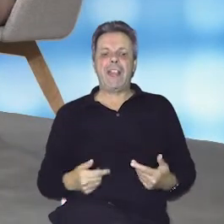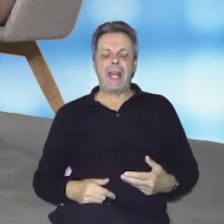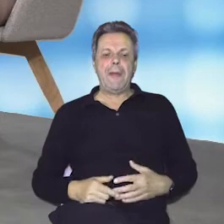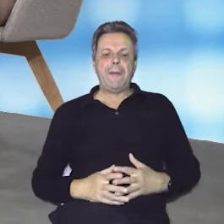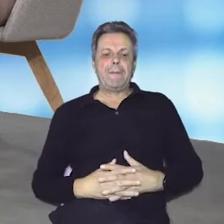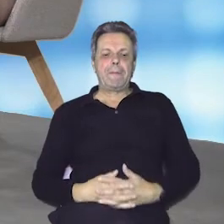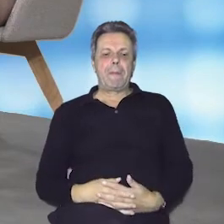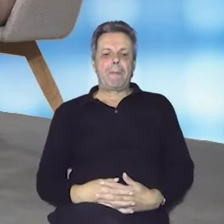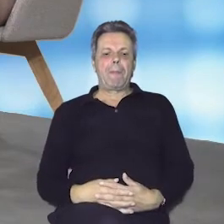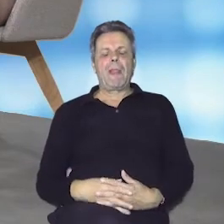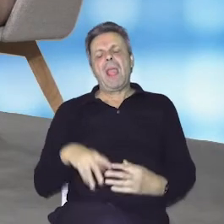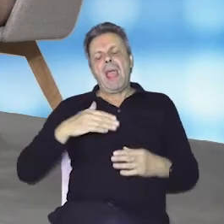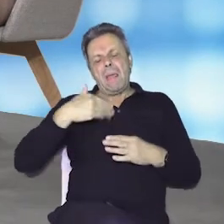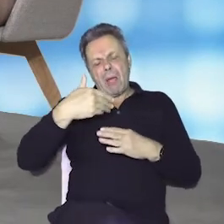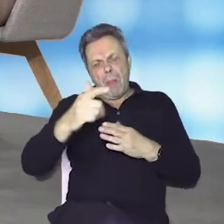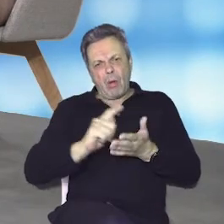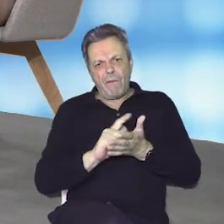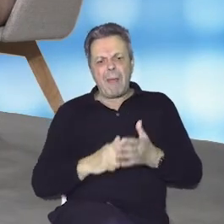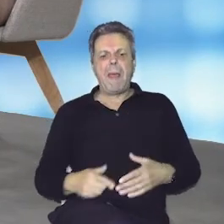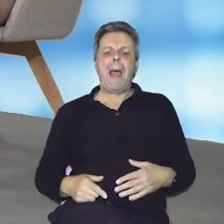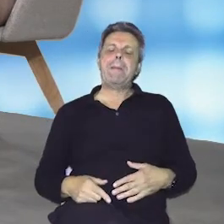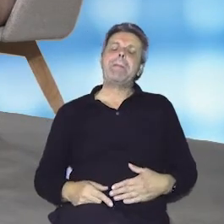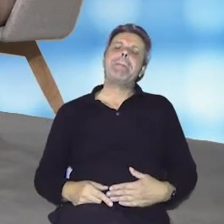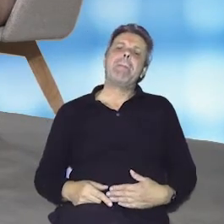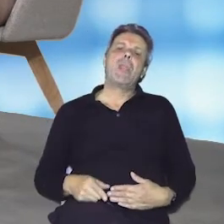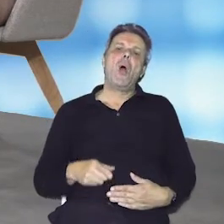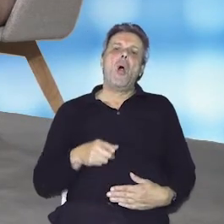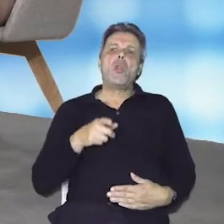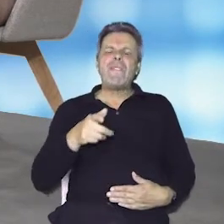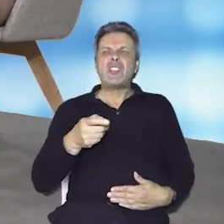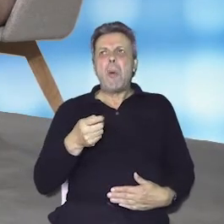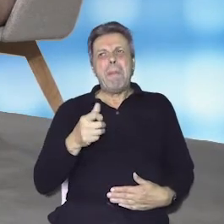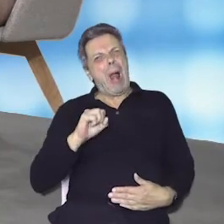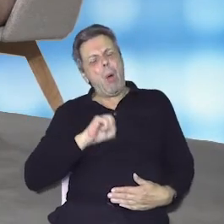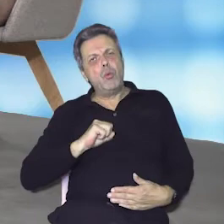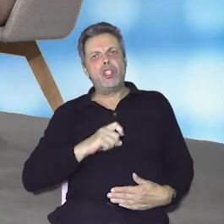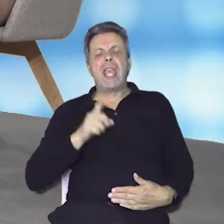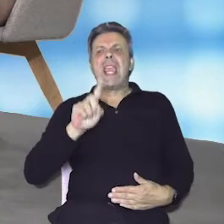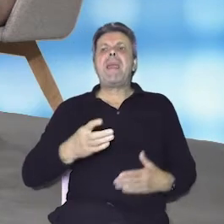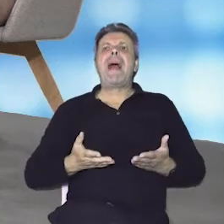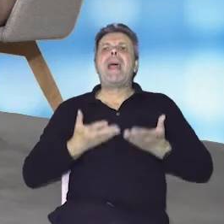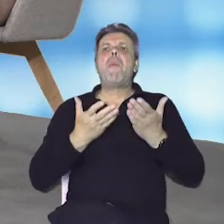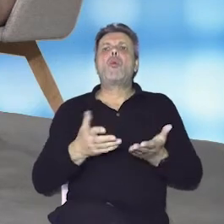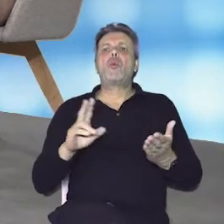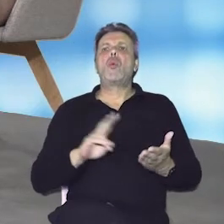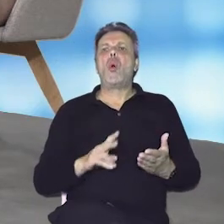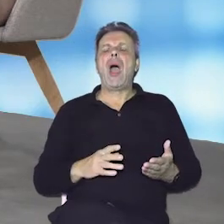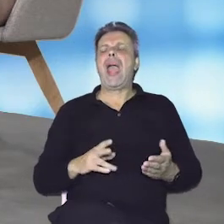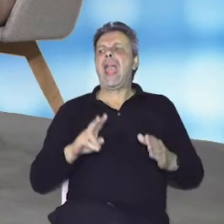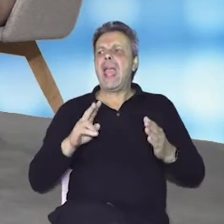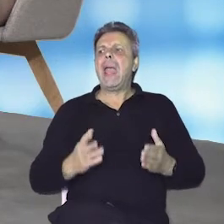doživio. Nakon nekog vremena to vas počne malo tišiti, jer imate poruku koja je doista